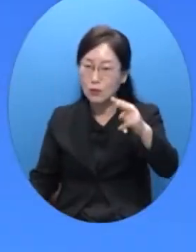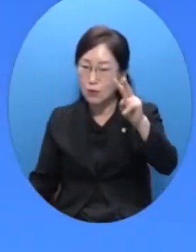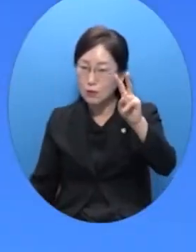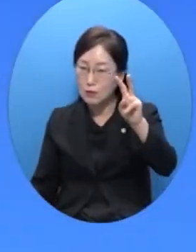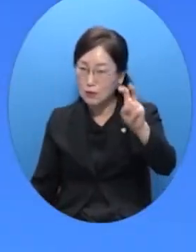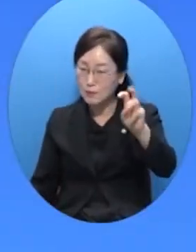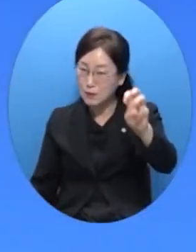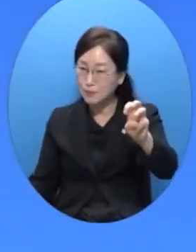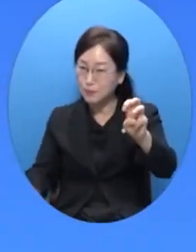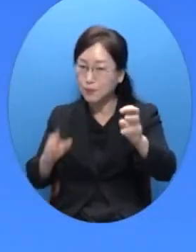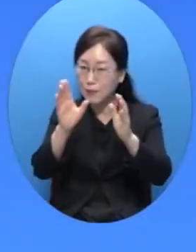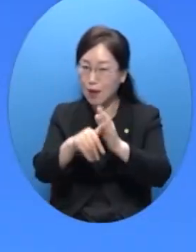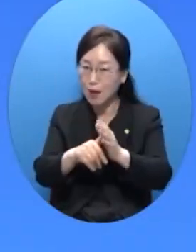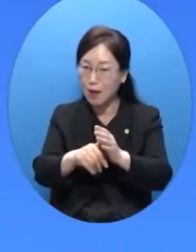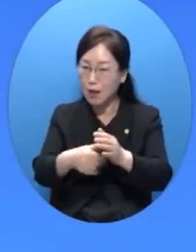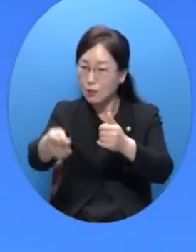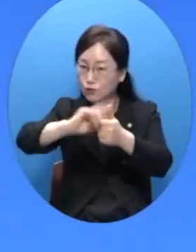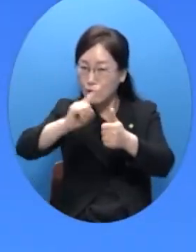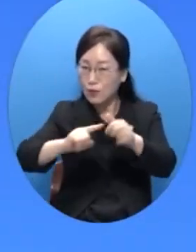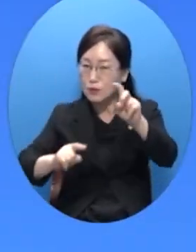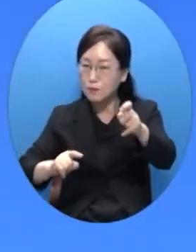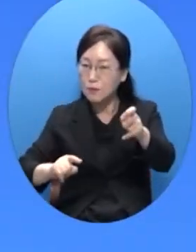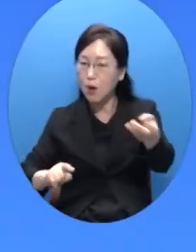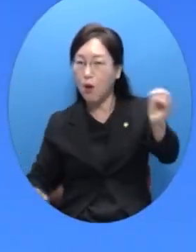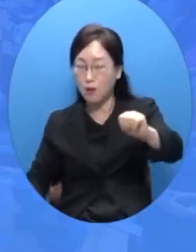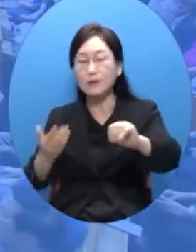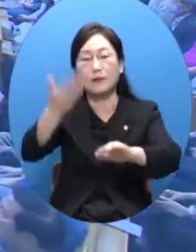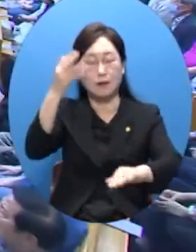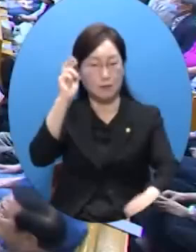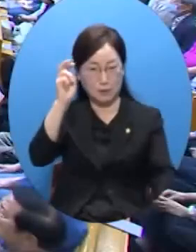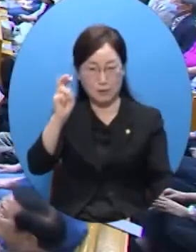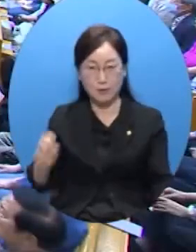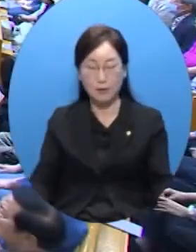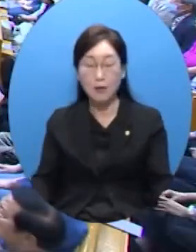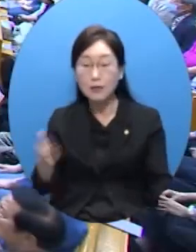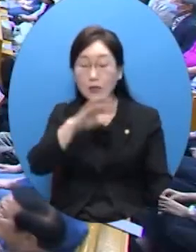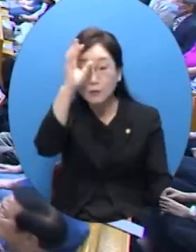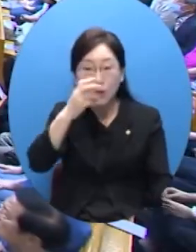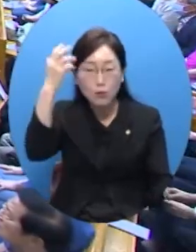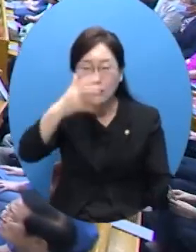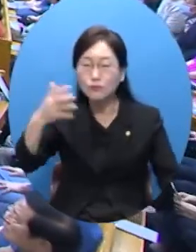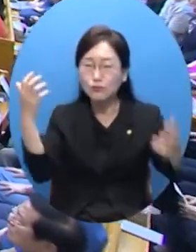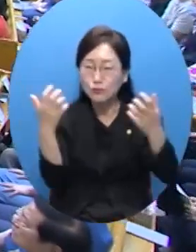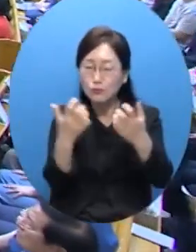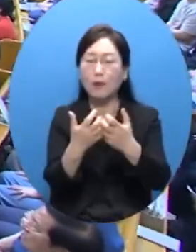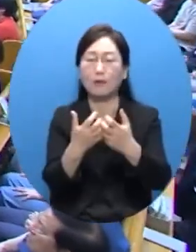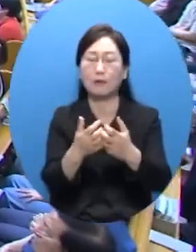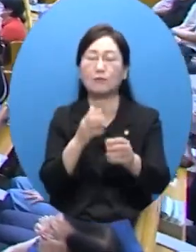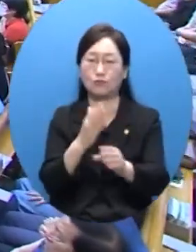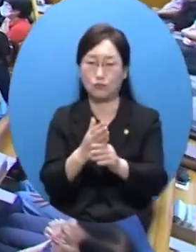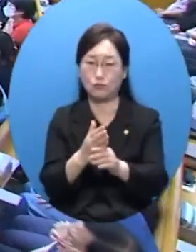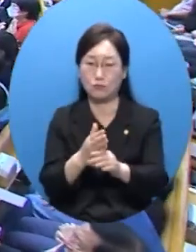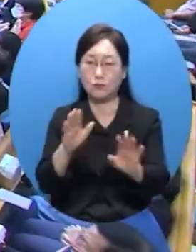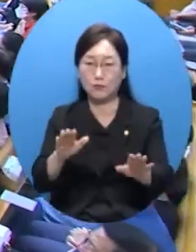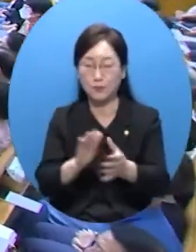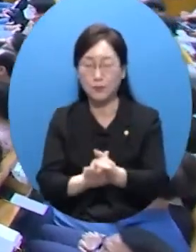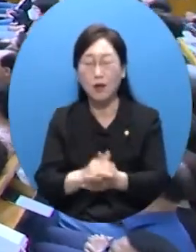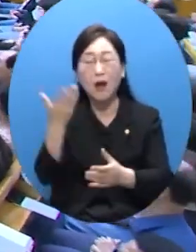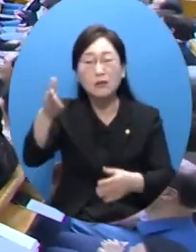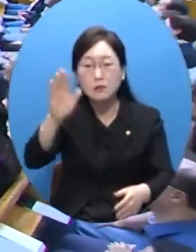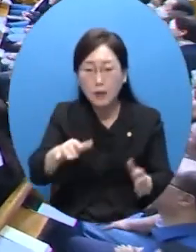넘을 것이라는 전망을 합니다. 우리 지금 성령시대에 살고 있습니다. 근데 우리가 예수를 믿고 나서 계속 무기력한 신앙생활을 하고 있는